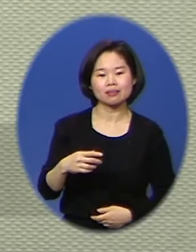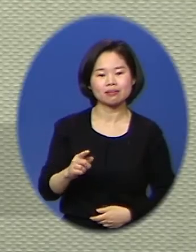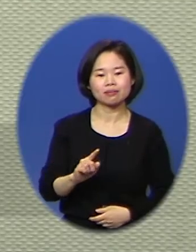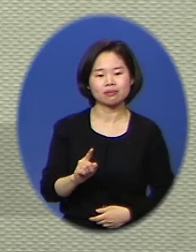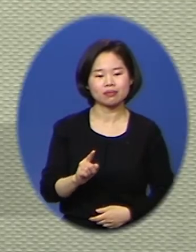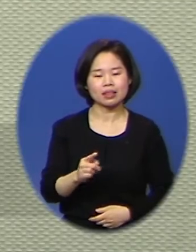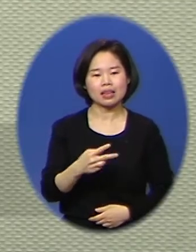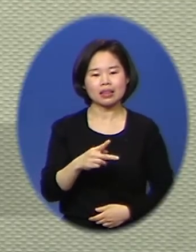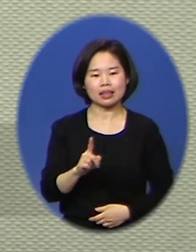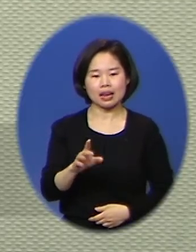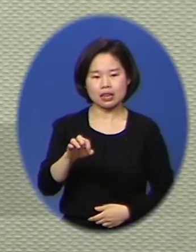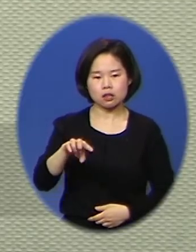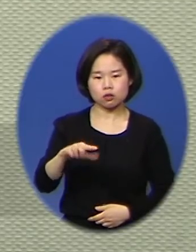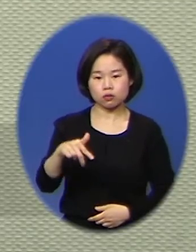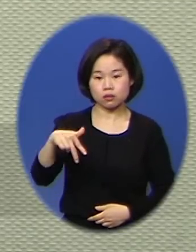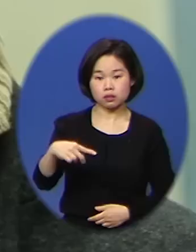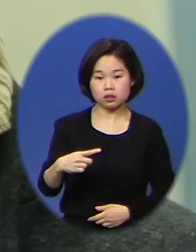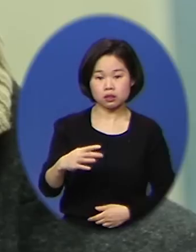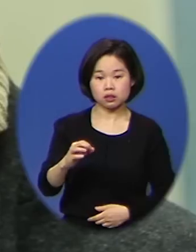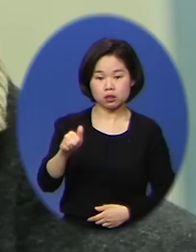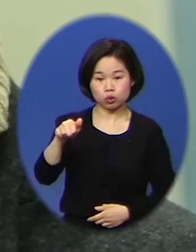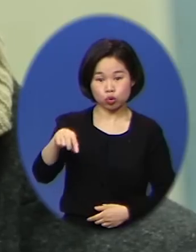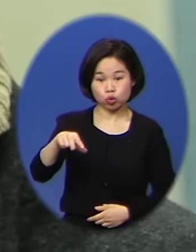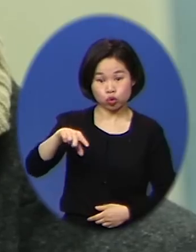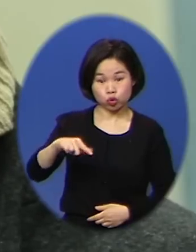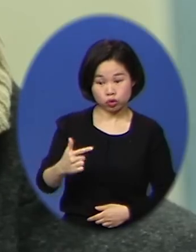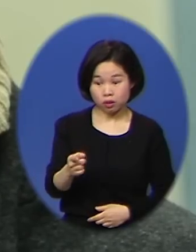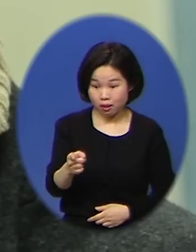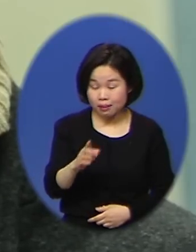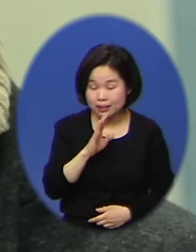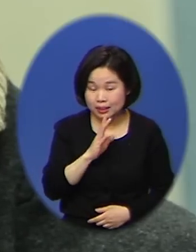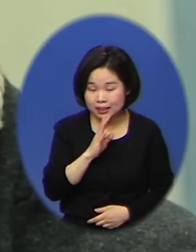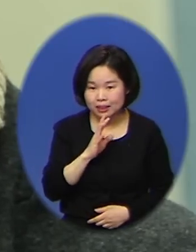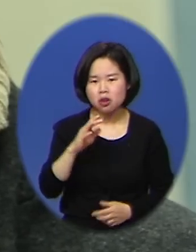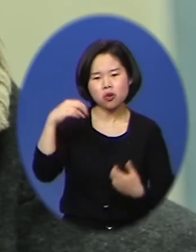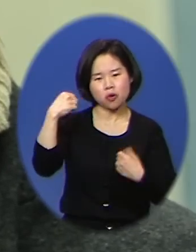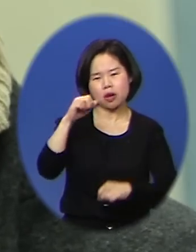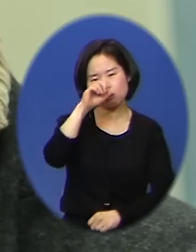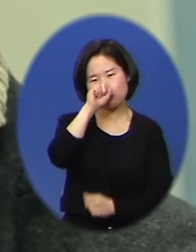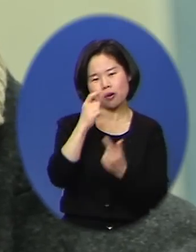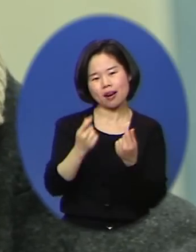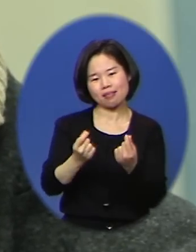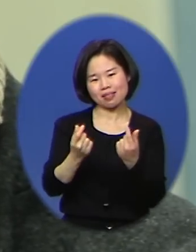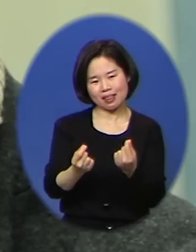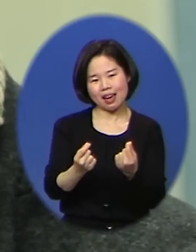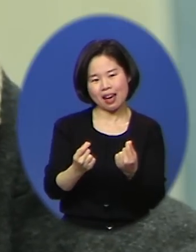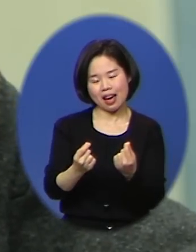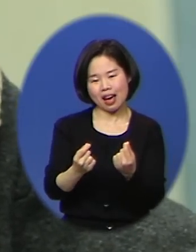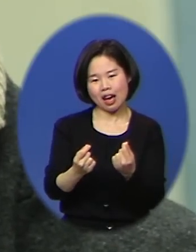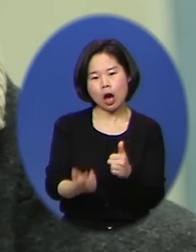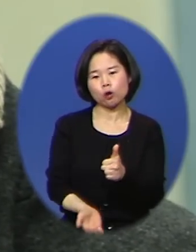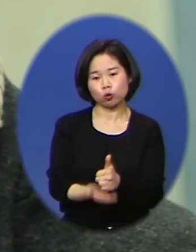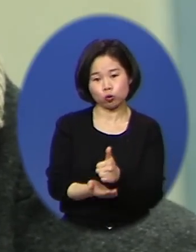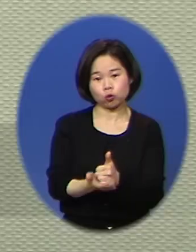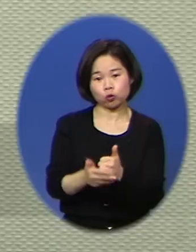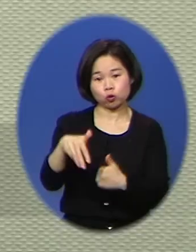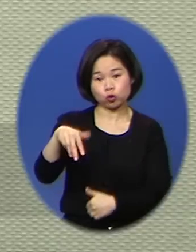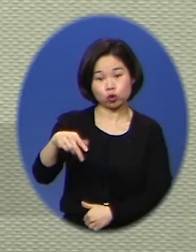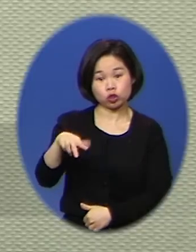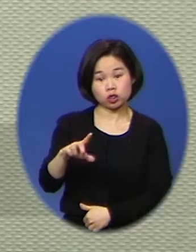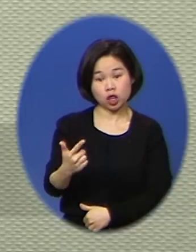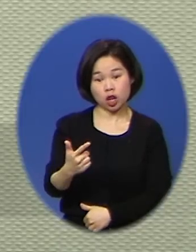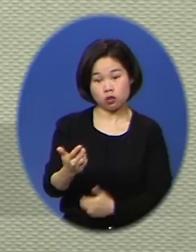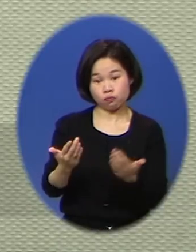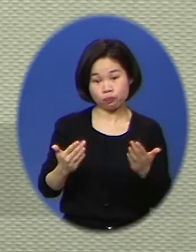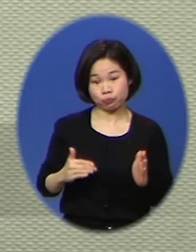첫 다운 주누군이 이제 연기를 해야 좋겠다는 이제도 춘천을 했어요.